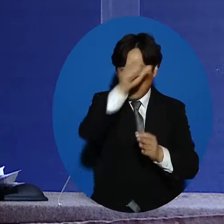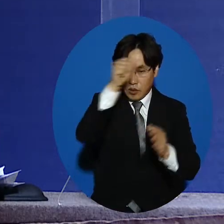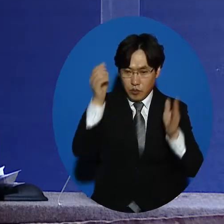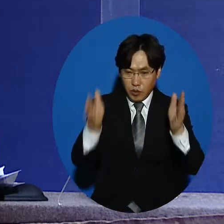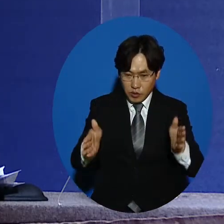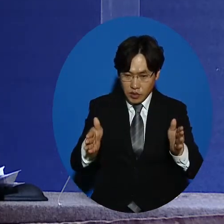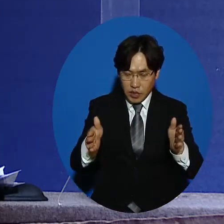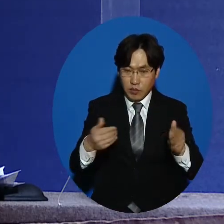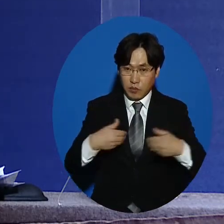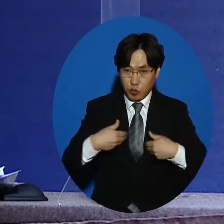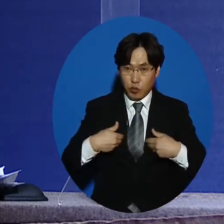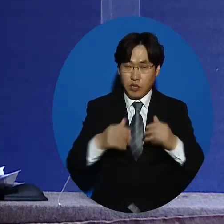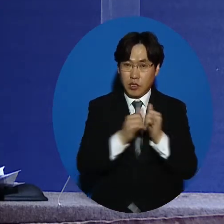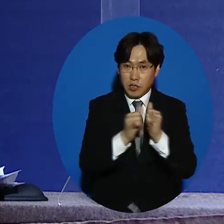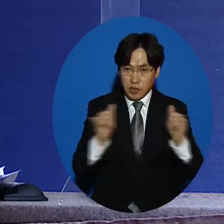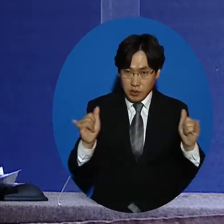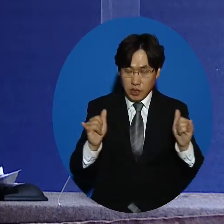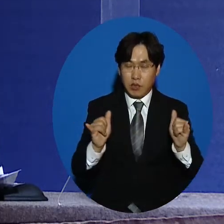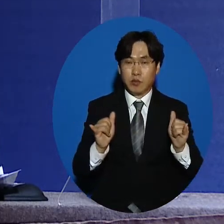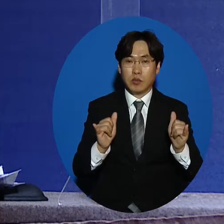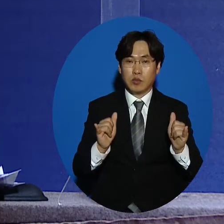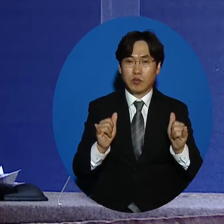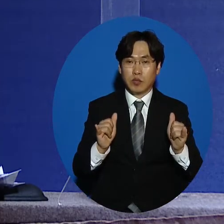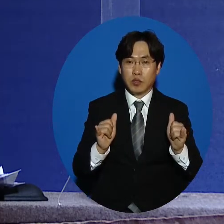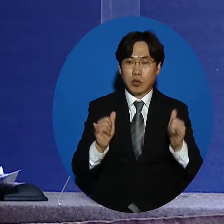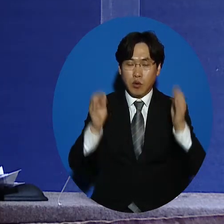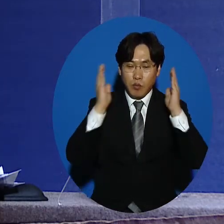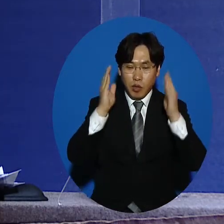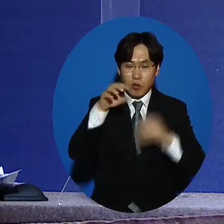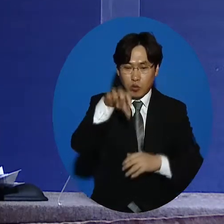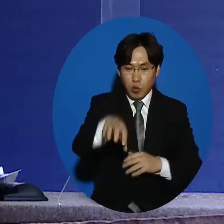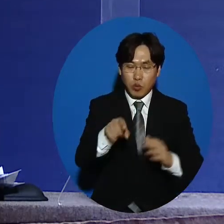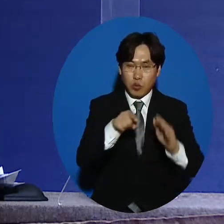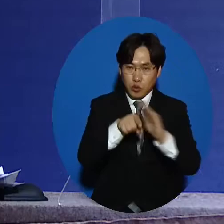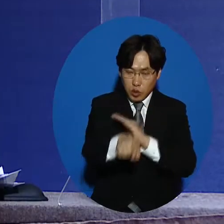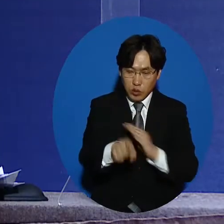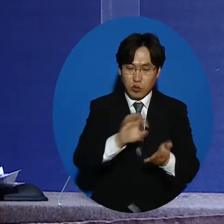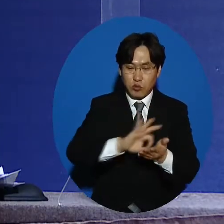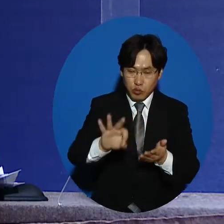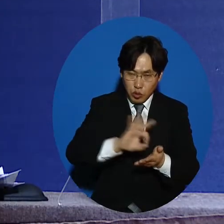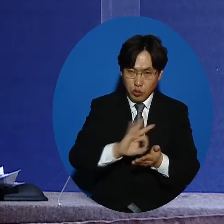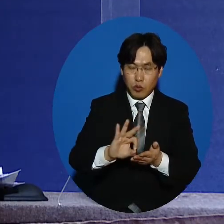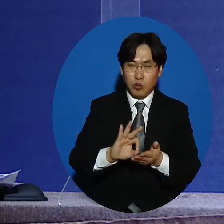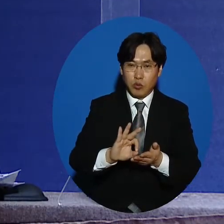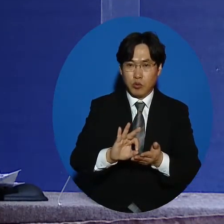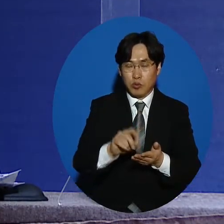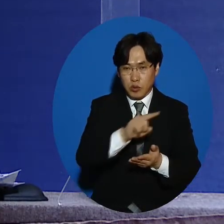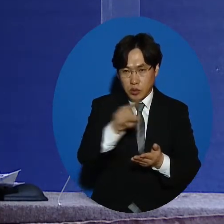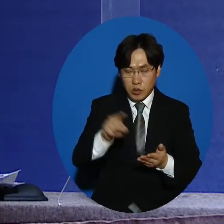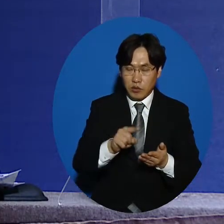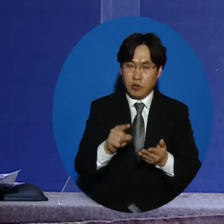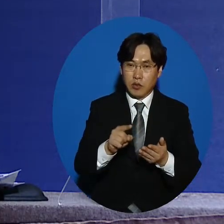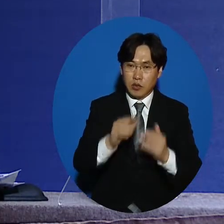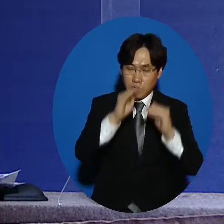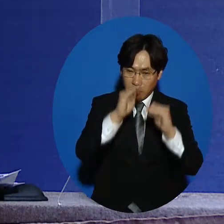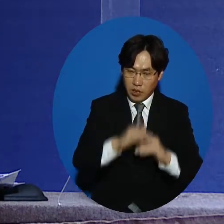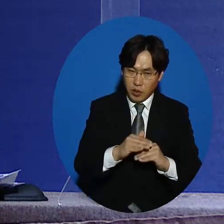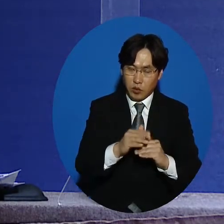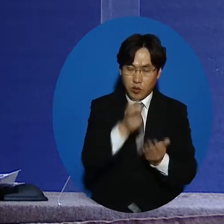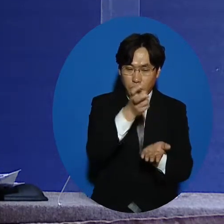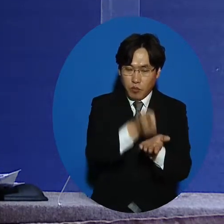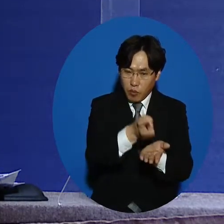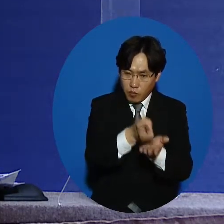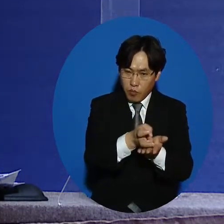교육이 필요한 사람들이 그 이제 그 받을 수 있는 거 그런 말씀도 굉장히 가슴 깊이